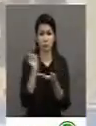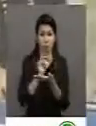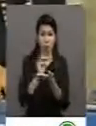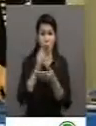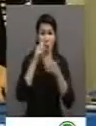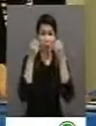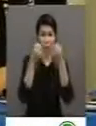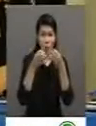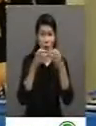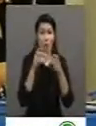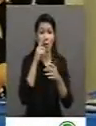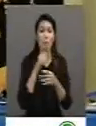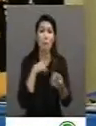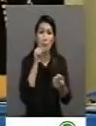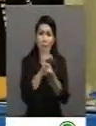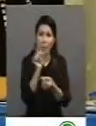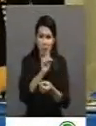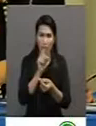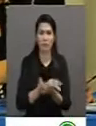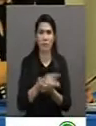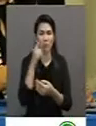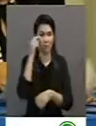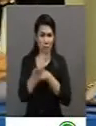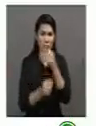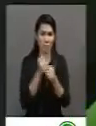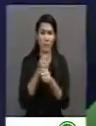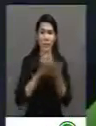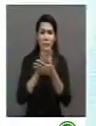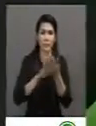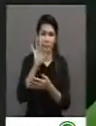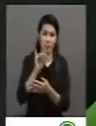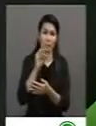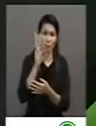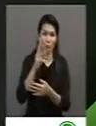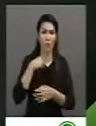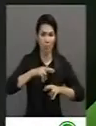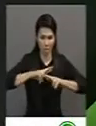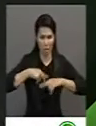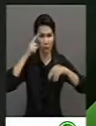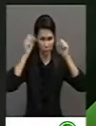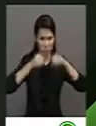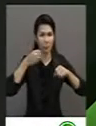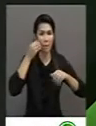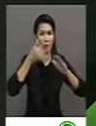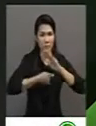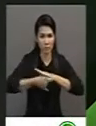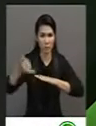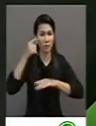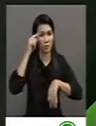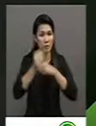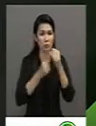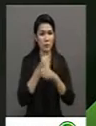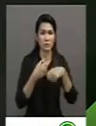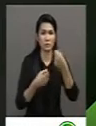จกเงาพบเกี่ยวกับเรื่องนี้ก็คือกว่า 86% คือเด็กที่สมัครใจหนีออกจากบ้านมีอายุเฉลี่